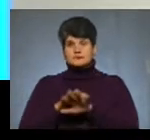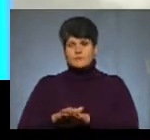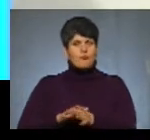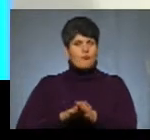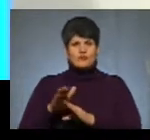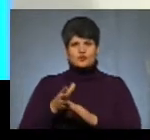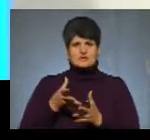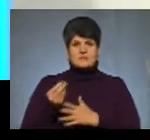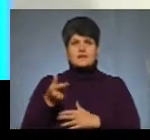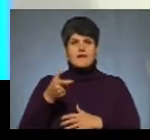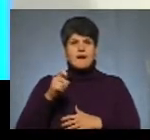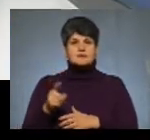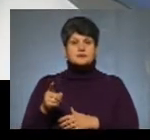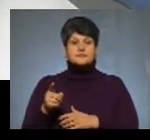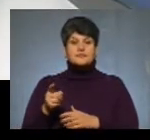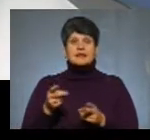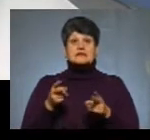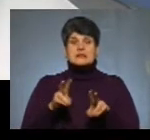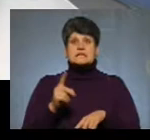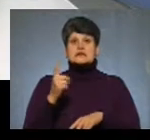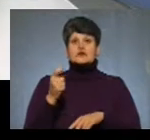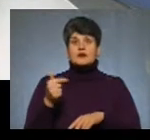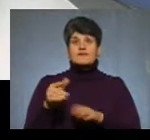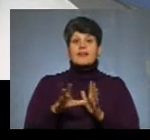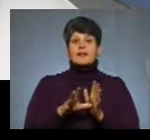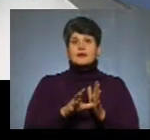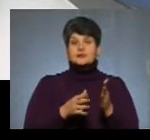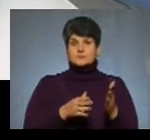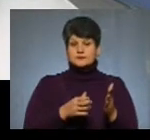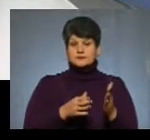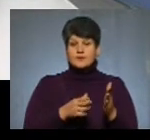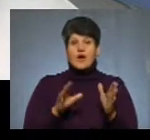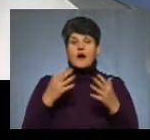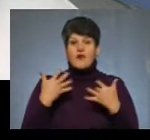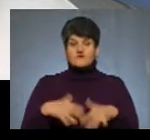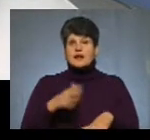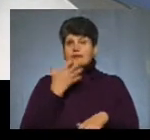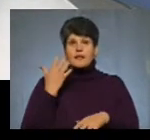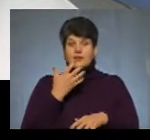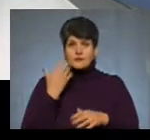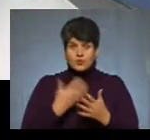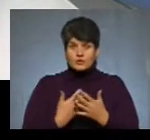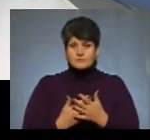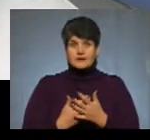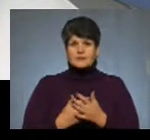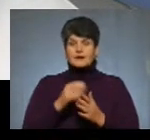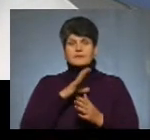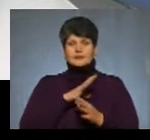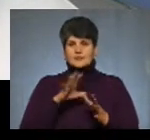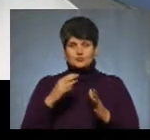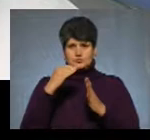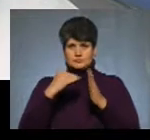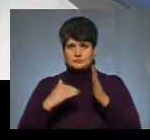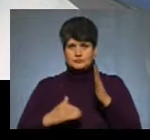повністю газ. Залишиться ще 100 гривень на електроенергію, а вже на теплоенергію, тобто вже не буде задіяна